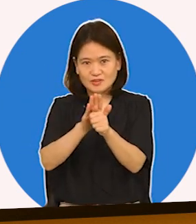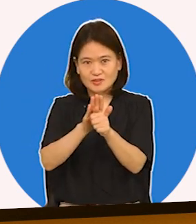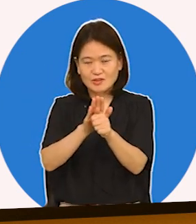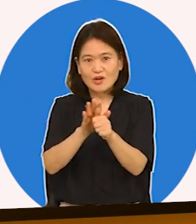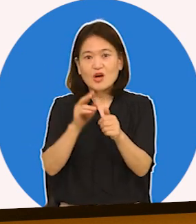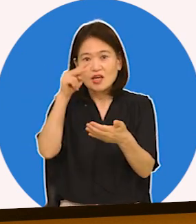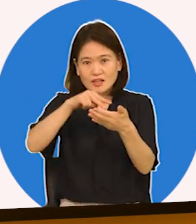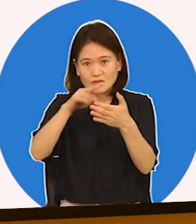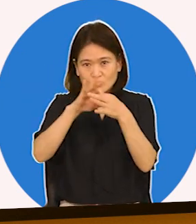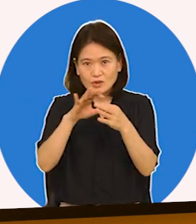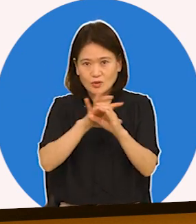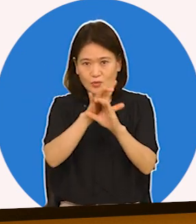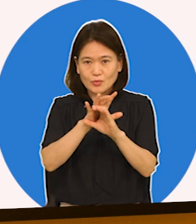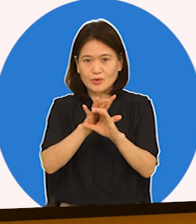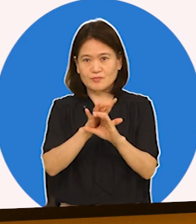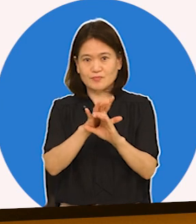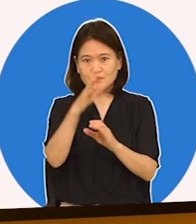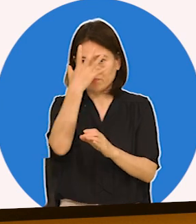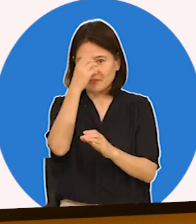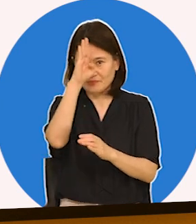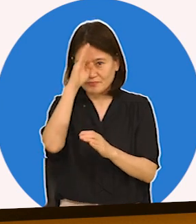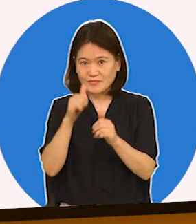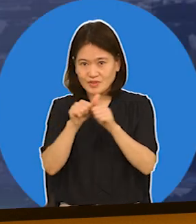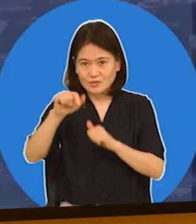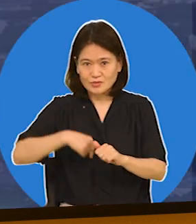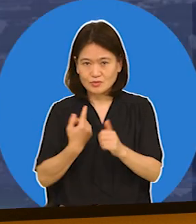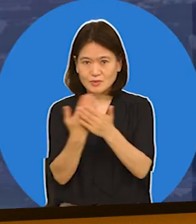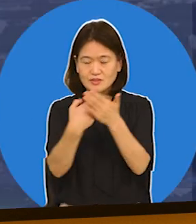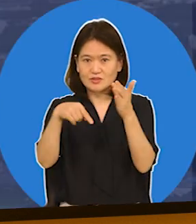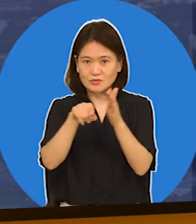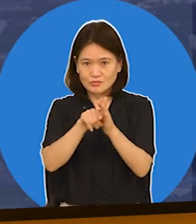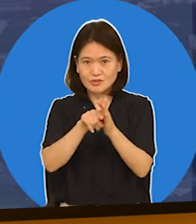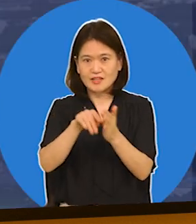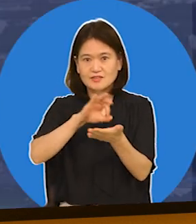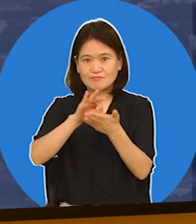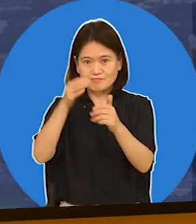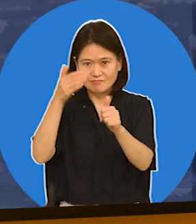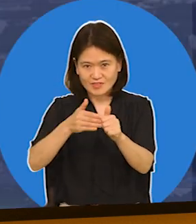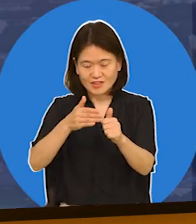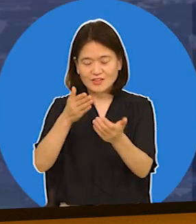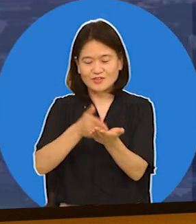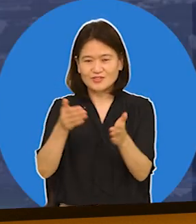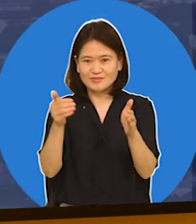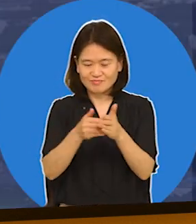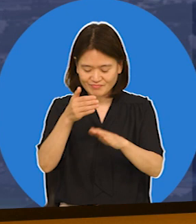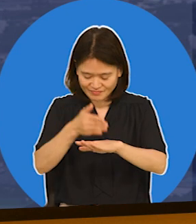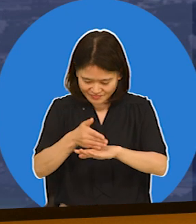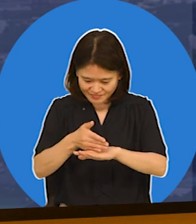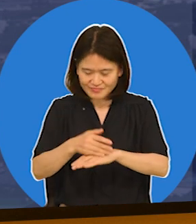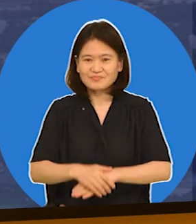물론 스스로 성장할 수 있도록 많이 이용해 주세요 이상으로 위클리 광명 마칩니다 고맙습니다